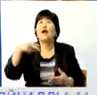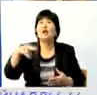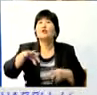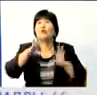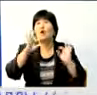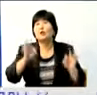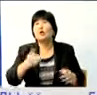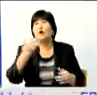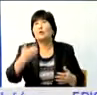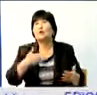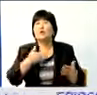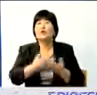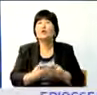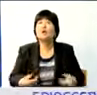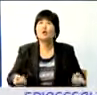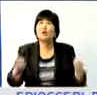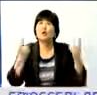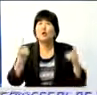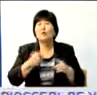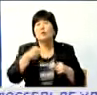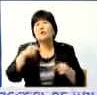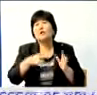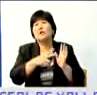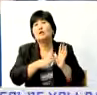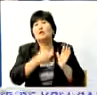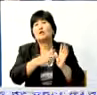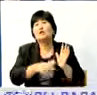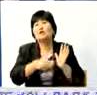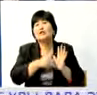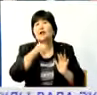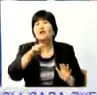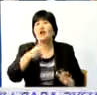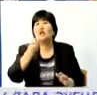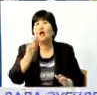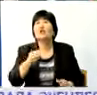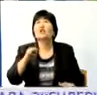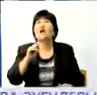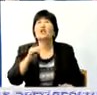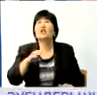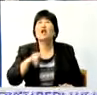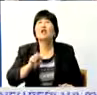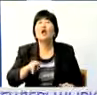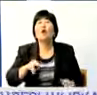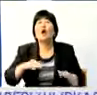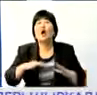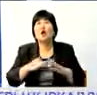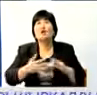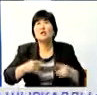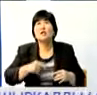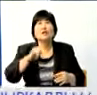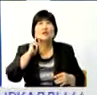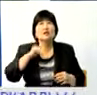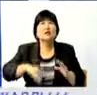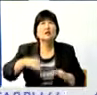өнерге Жүргеновтың қосқан үлесі орасан. Ол 1898 жылы Жалағаш ауданындағы Жаңаталап ауылында дүниеге келіп, жастайынан зерек,